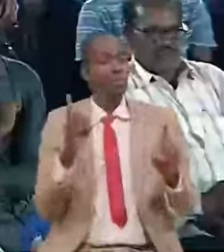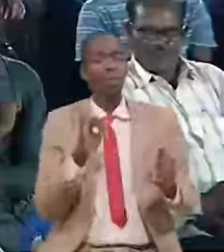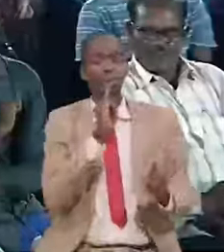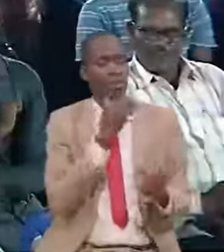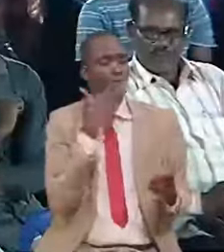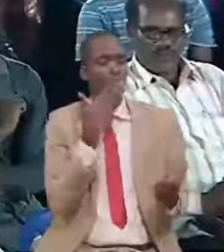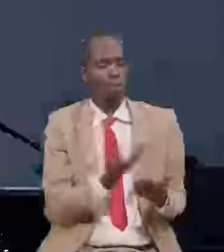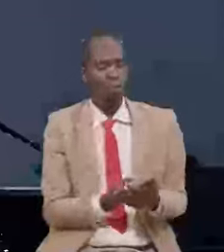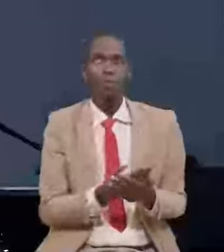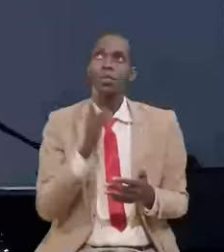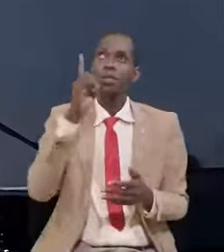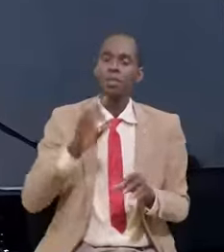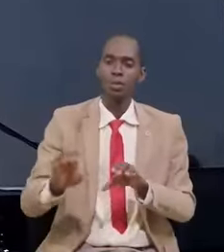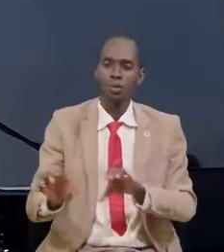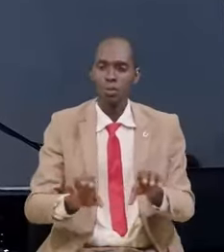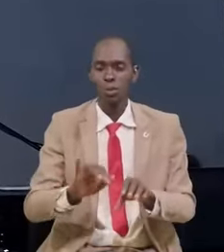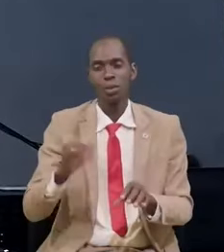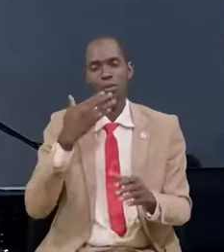La délivrance est bonne, il fait du bien.